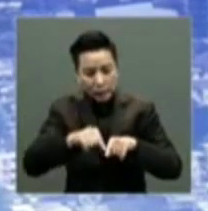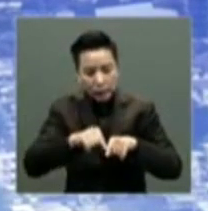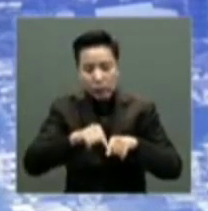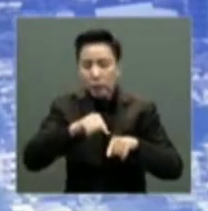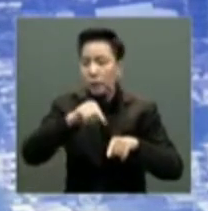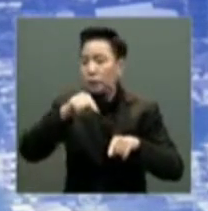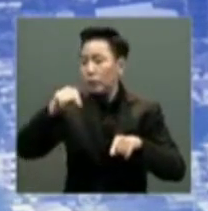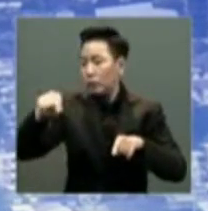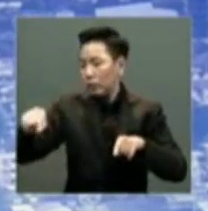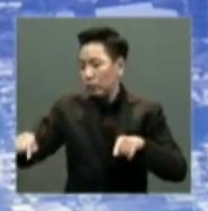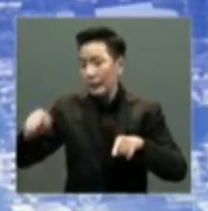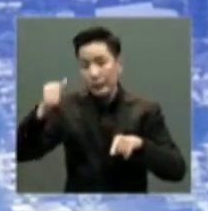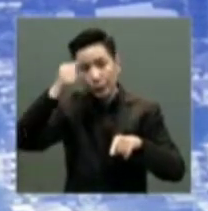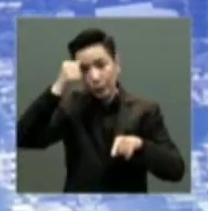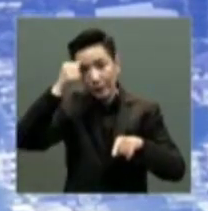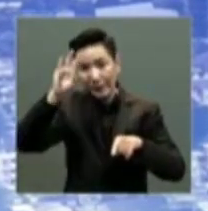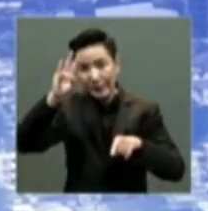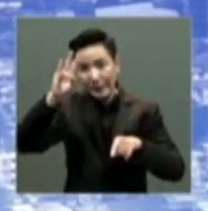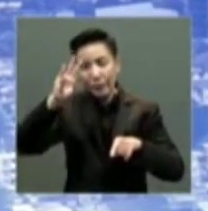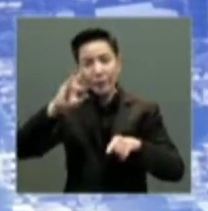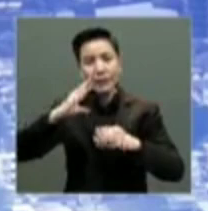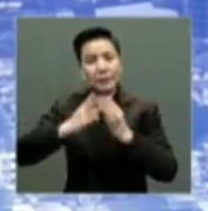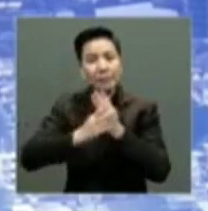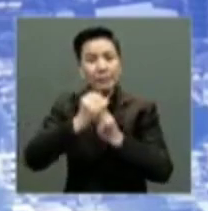วันที่แล้วเนี่ยอาจจะมีผลของวันนี้อาจทำให้มีตัวเลขของการเพิ่มขึ้นของวันนี้ถ้าวันนี้เราผ่อนก็ไม่ได้ว่าวันนี้เลยจะป่วยทันทีนะครับจะไปเกิดผลอีกใน7วันข้างหน้าในสัปดาห์หน้านั้นเลยเพราะฉะนั้นสิ่งที่ท่าน